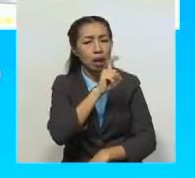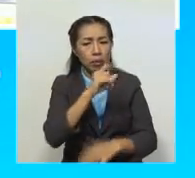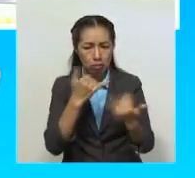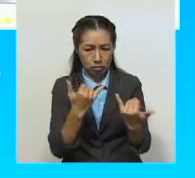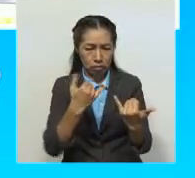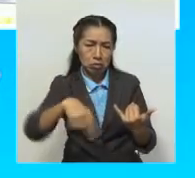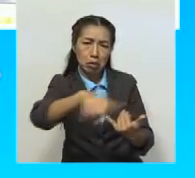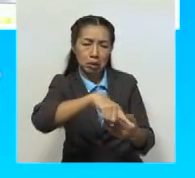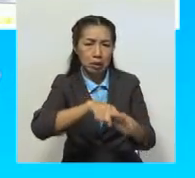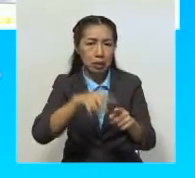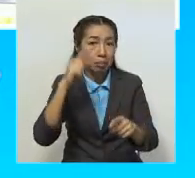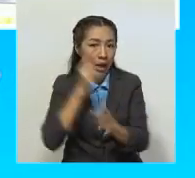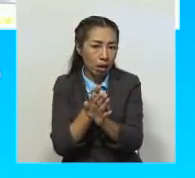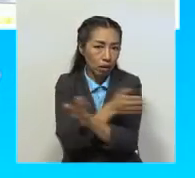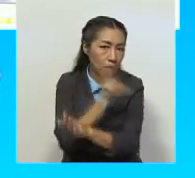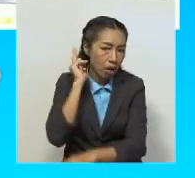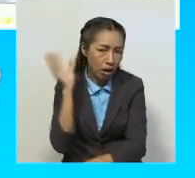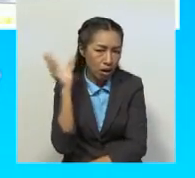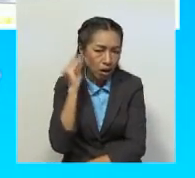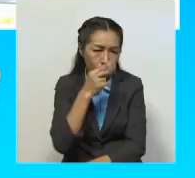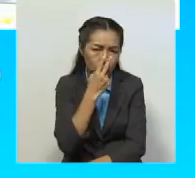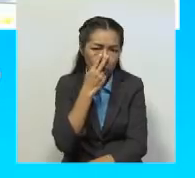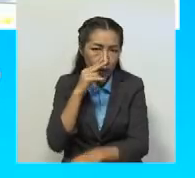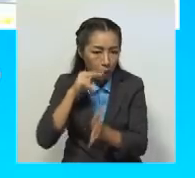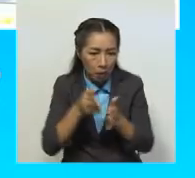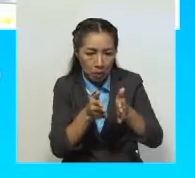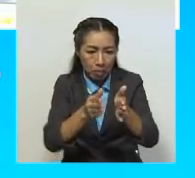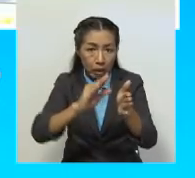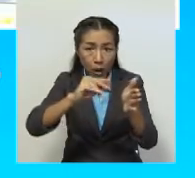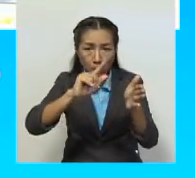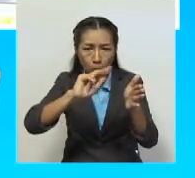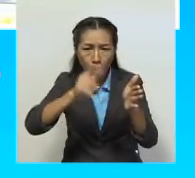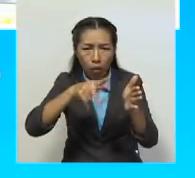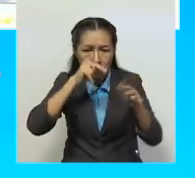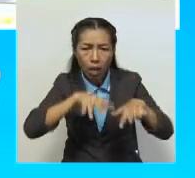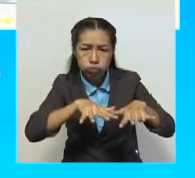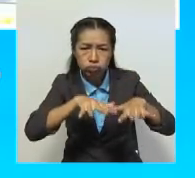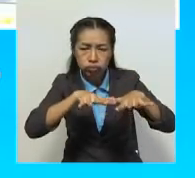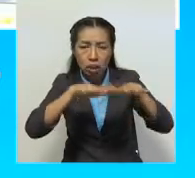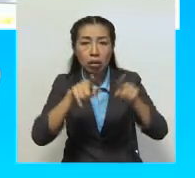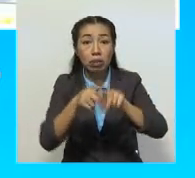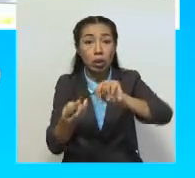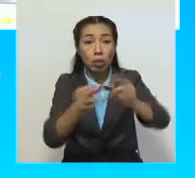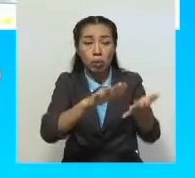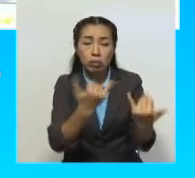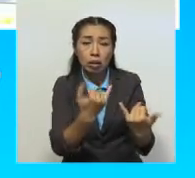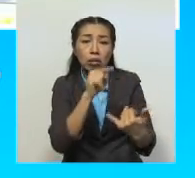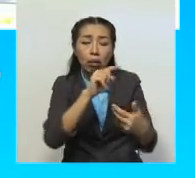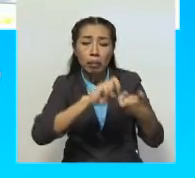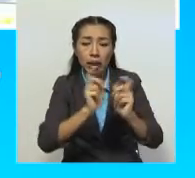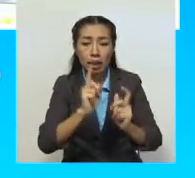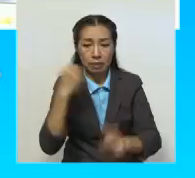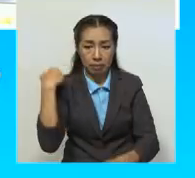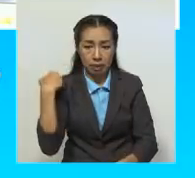ถานการณ์ก่อนเลยเพราะว่าเราติดตามข่าวมาเนี่ยทางแม่น้ำโขงปรากฏว่ายังขึ้นอย่างต่อเนื่องอย่างที่จังหวัดนครพนมตอนนี้เป็นยังไงบ้